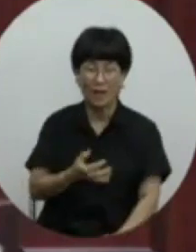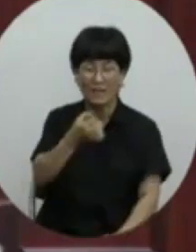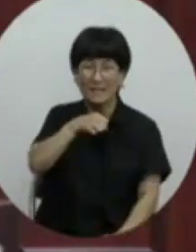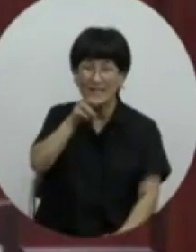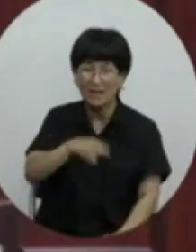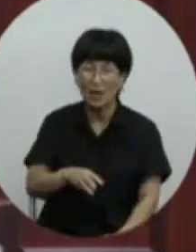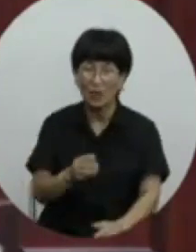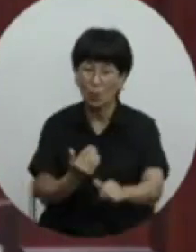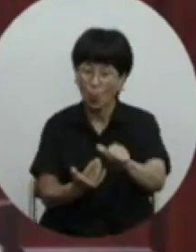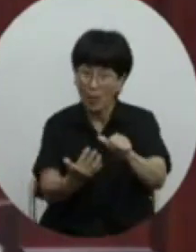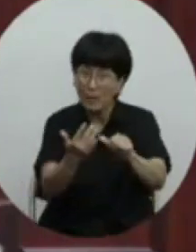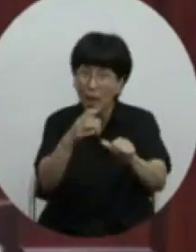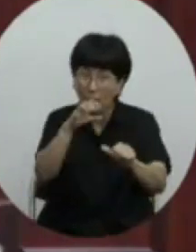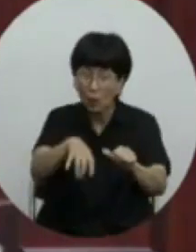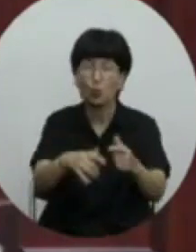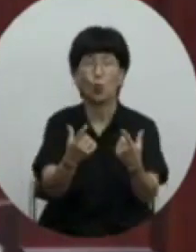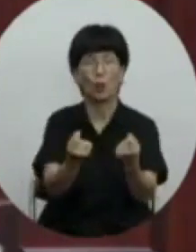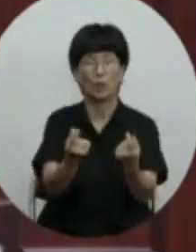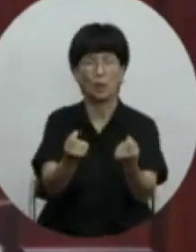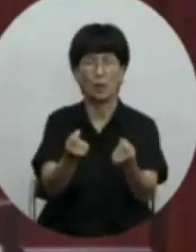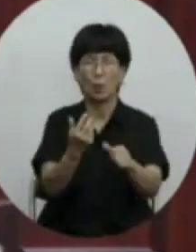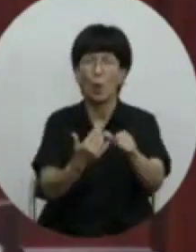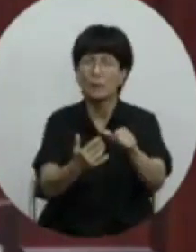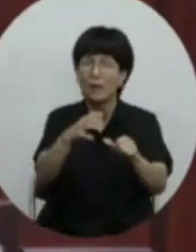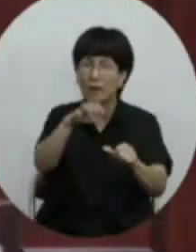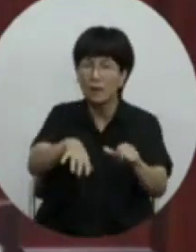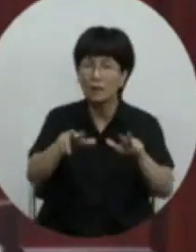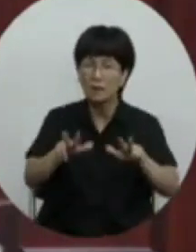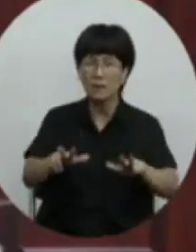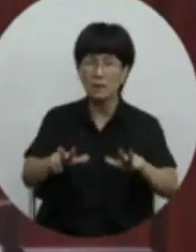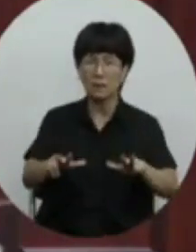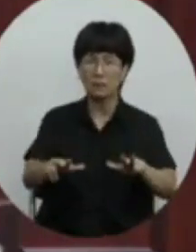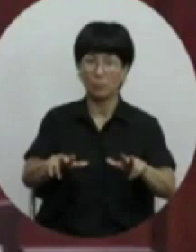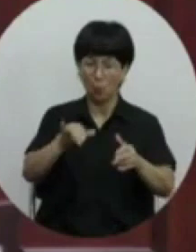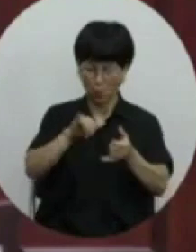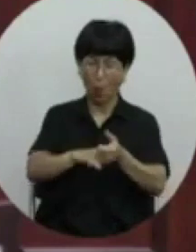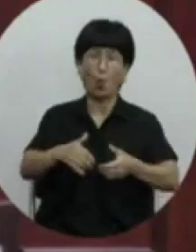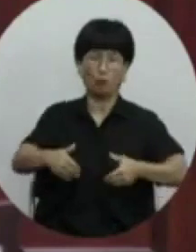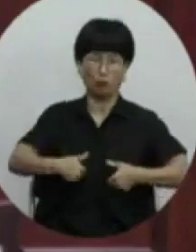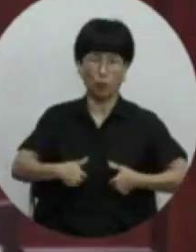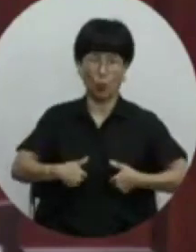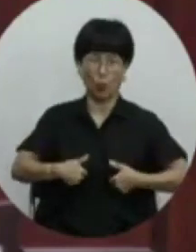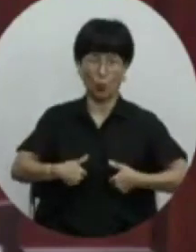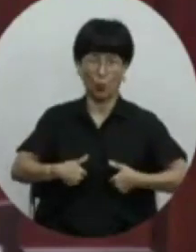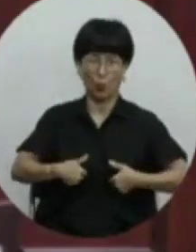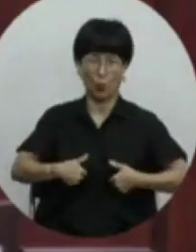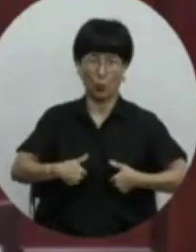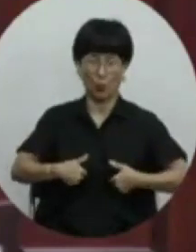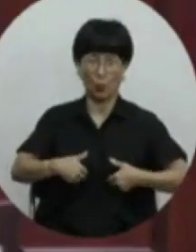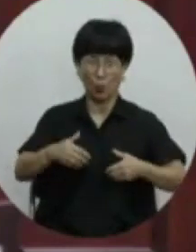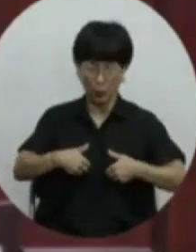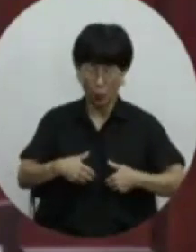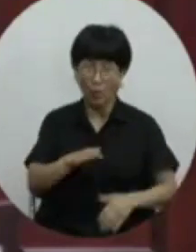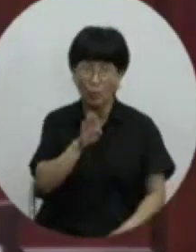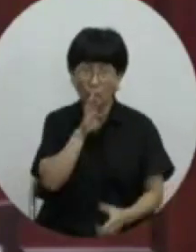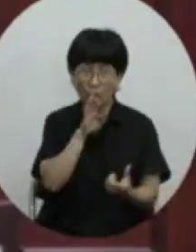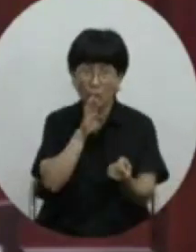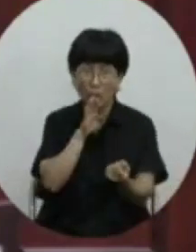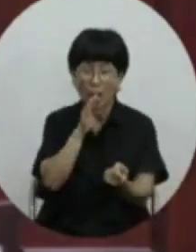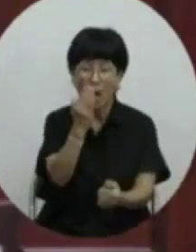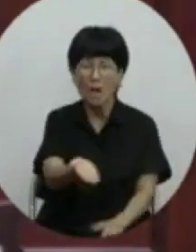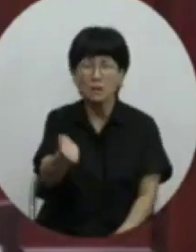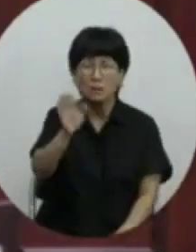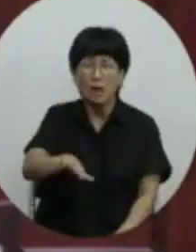화장장의 경우에도 똑같습니다. 화장장은 현 시대에 꼭 필요한 편익시설입니다. 하지만